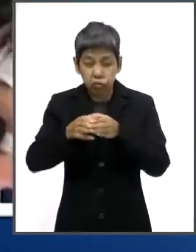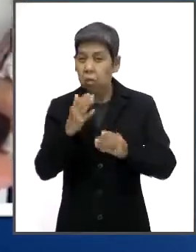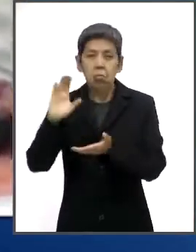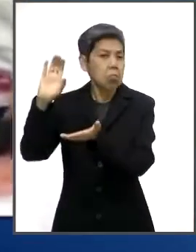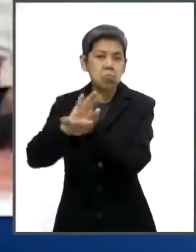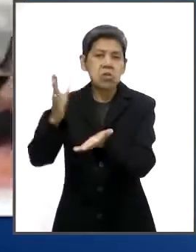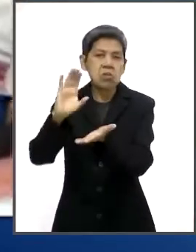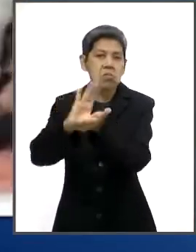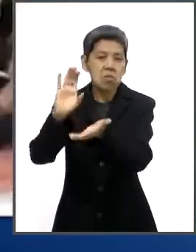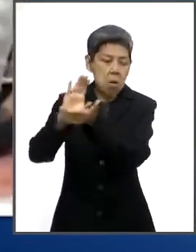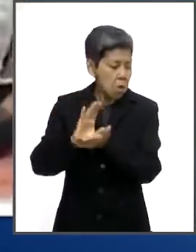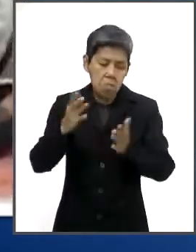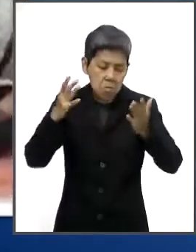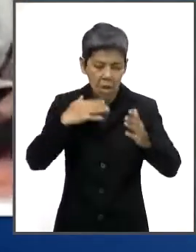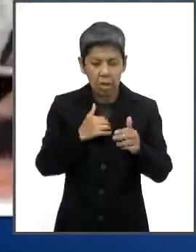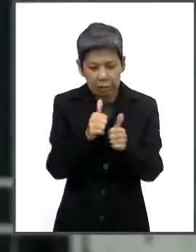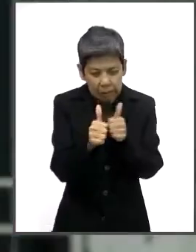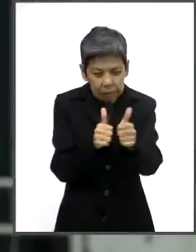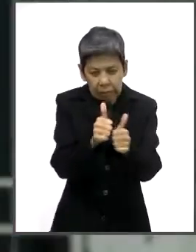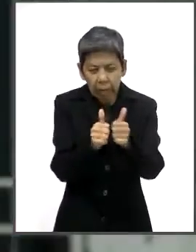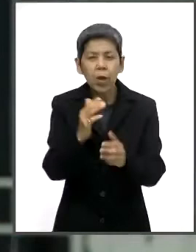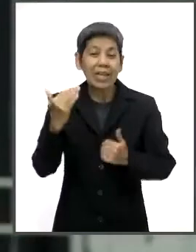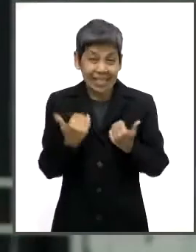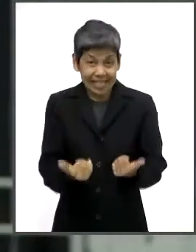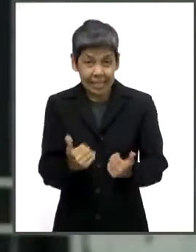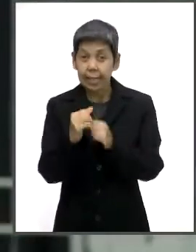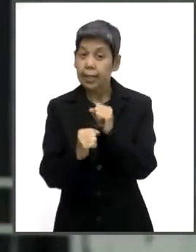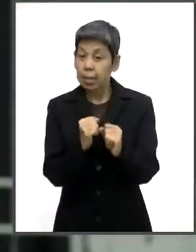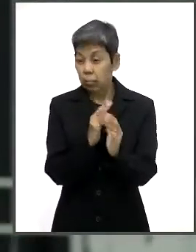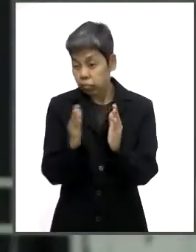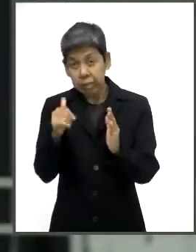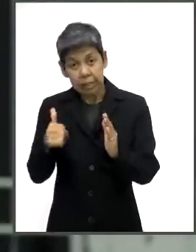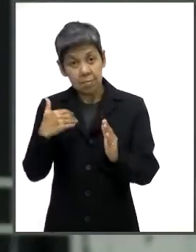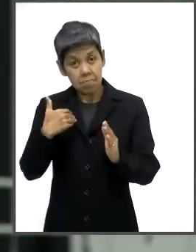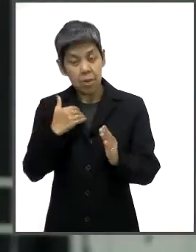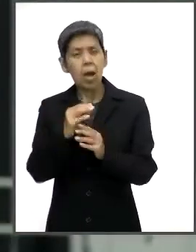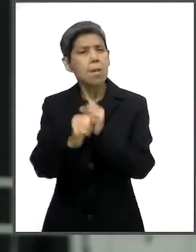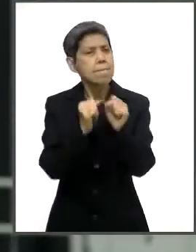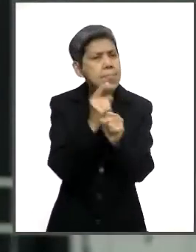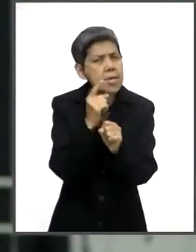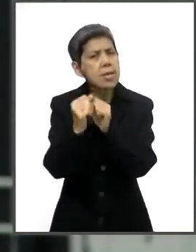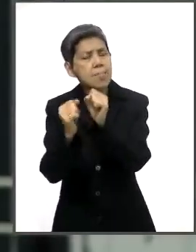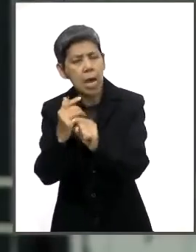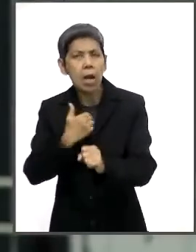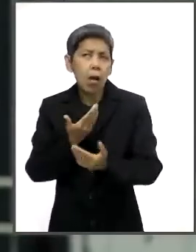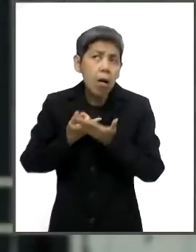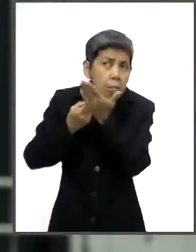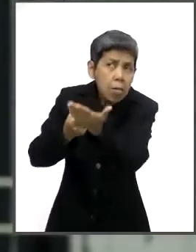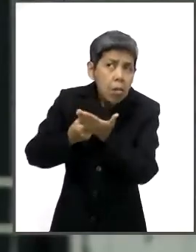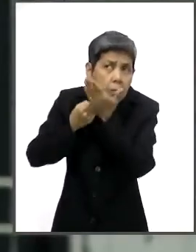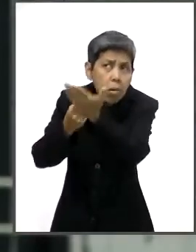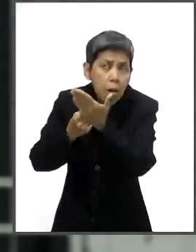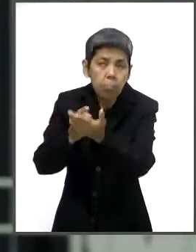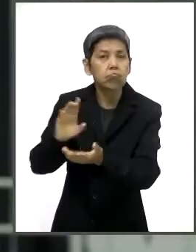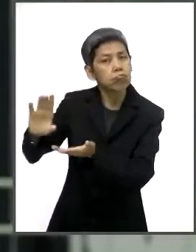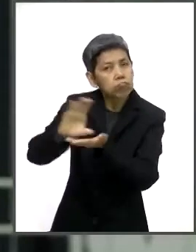ไม่ได้งบประมาณทุกครั้งที่เราไปการแข่งขันอ่ะสมัยนี้4ปีหลังเนี้ยแต่ละปีอ่ะเราขอไป5